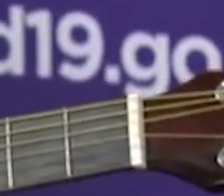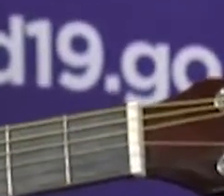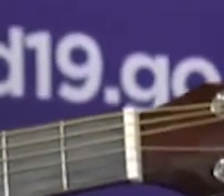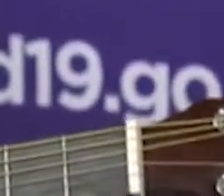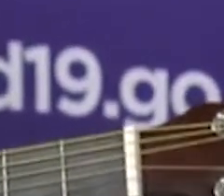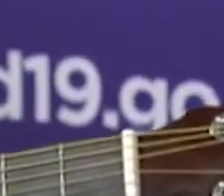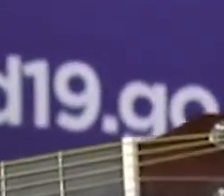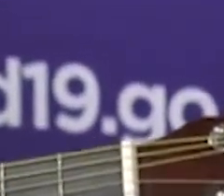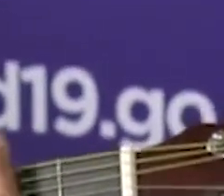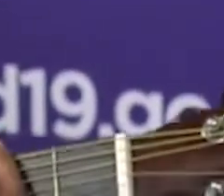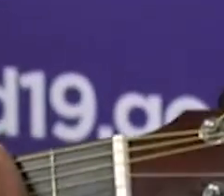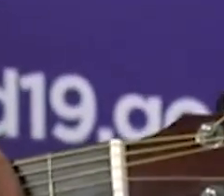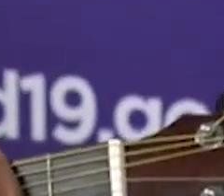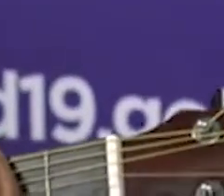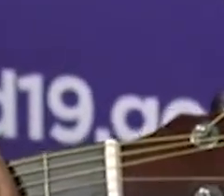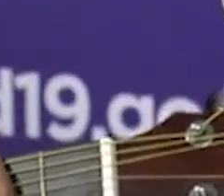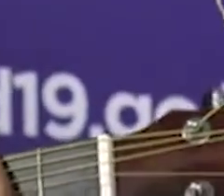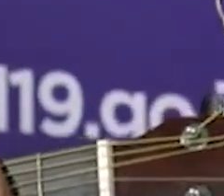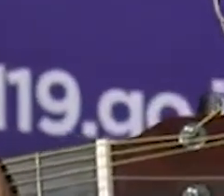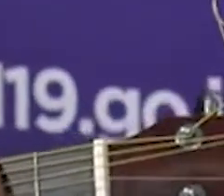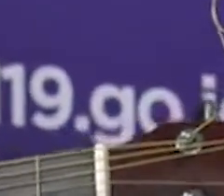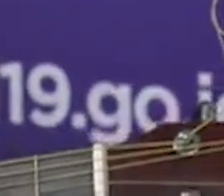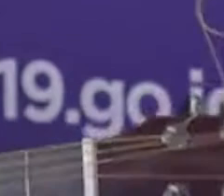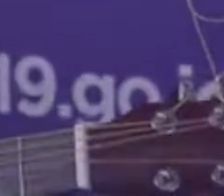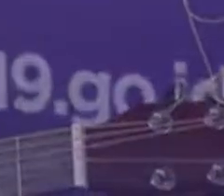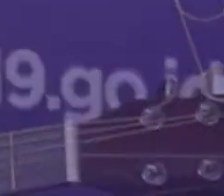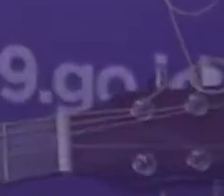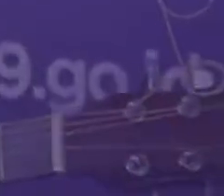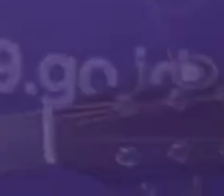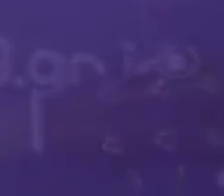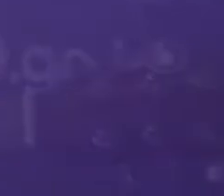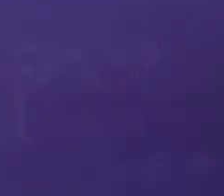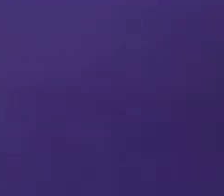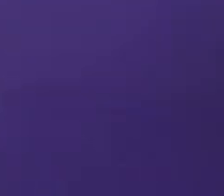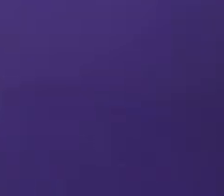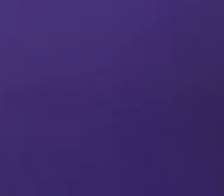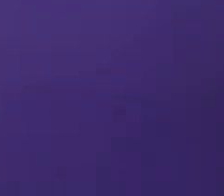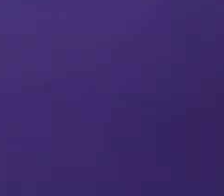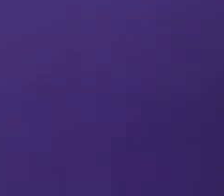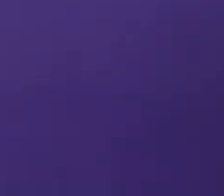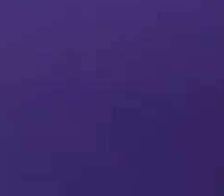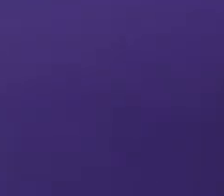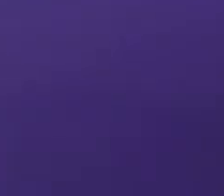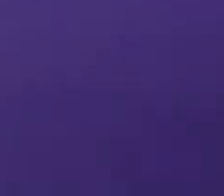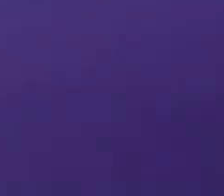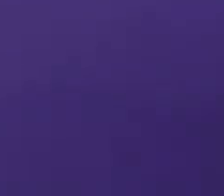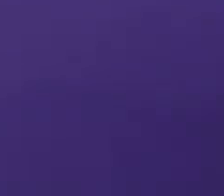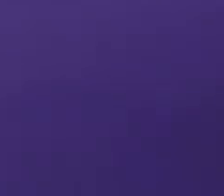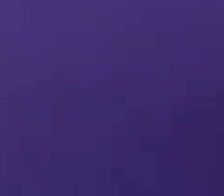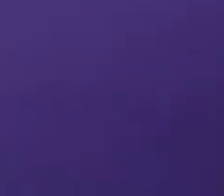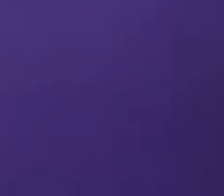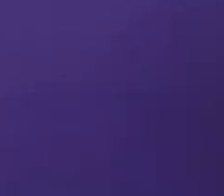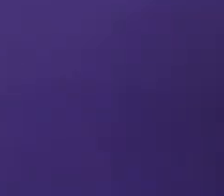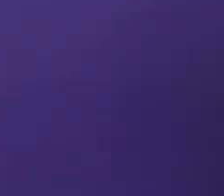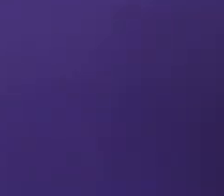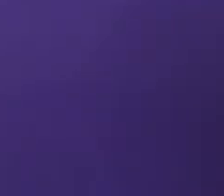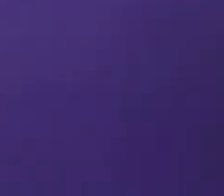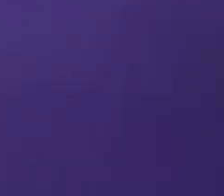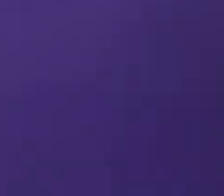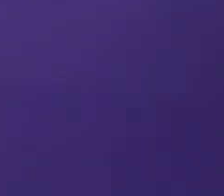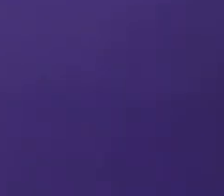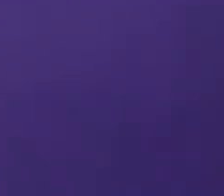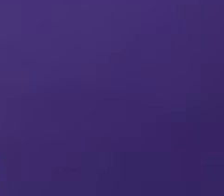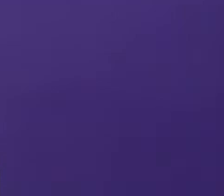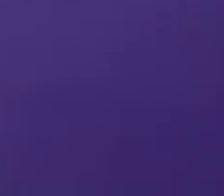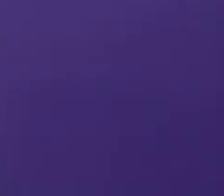Cuci tangan pakai sabun jangan sampai tertular ingat